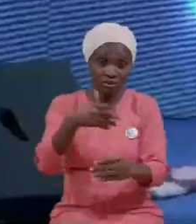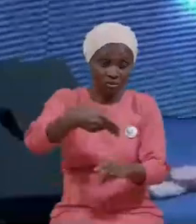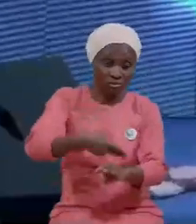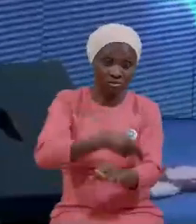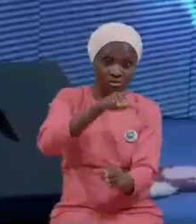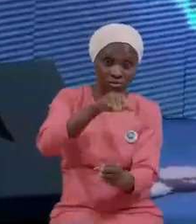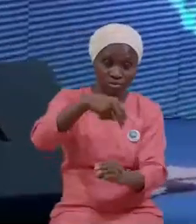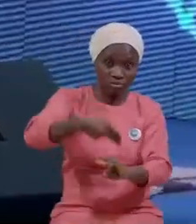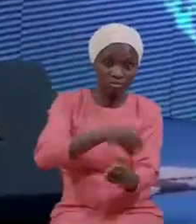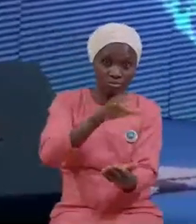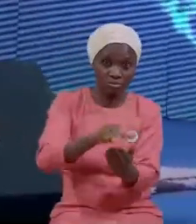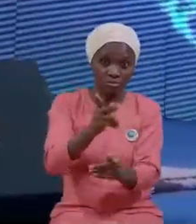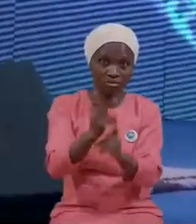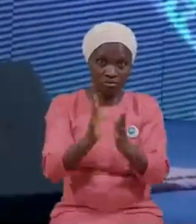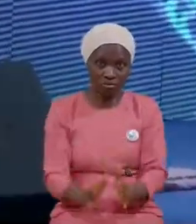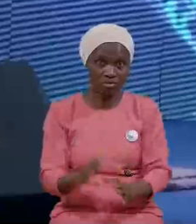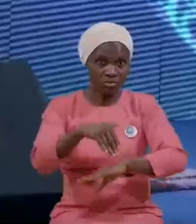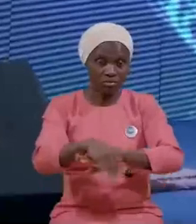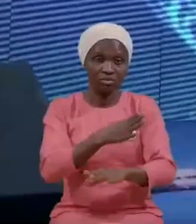ce qu'ils devaient reconnaître dans leur vie.